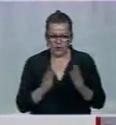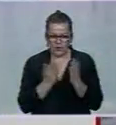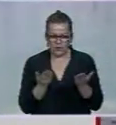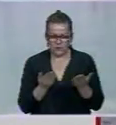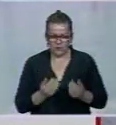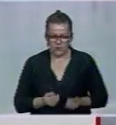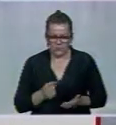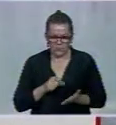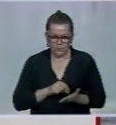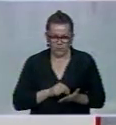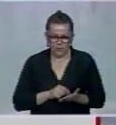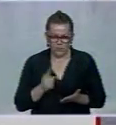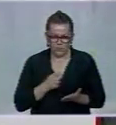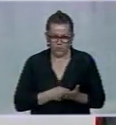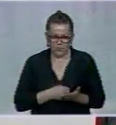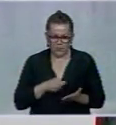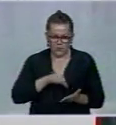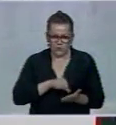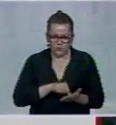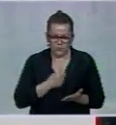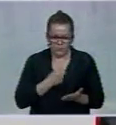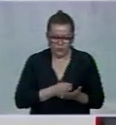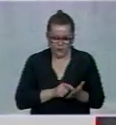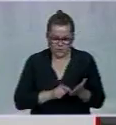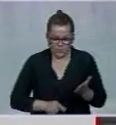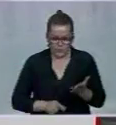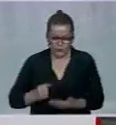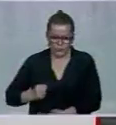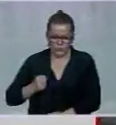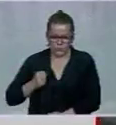spații gratuite, în vreme ce în zona centrală vor fi plătite taxe la bugetul local.